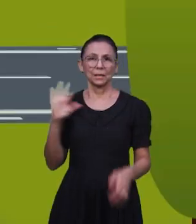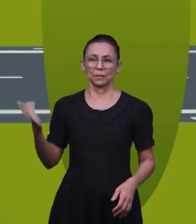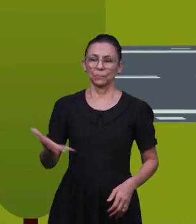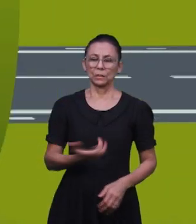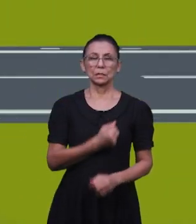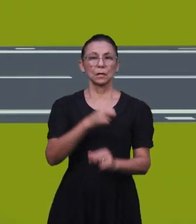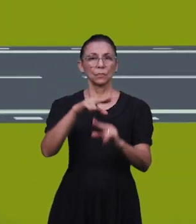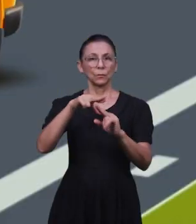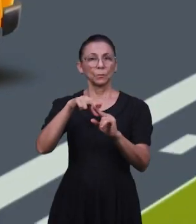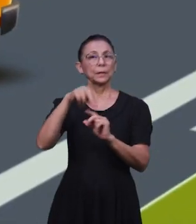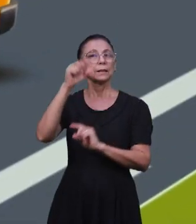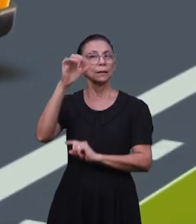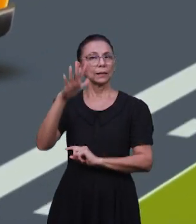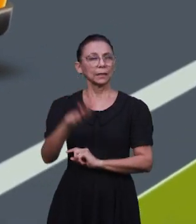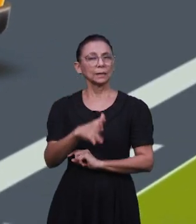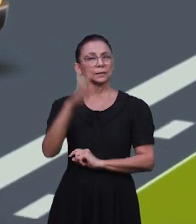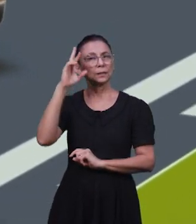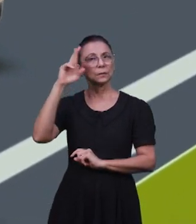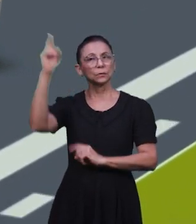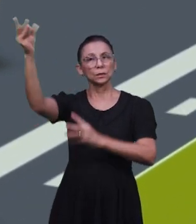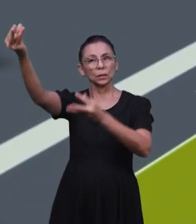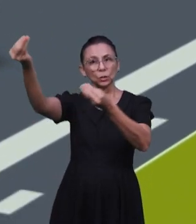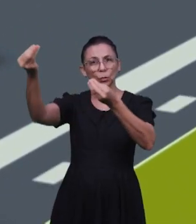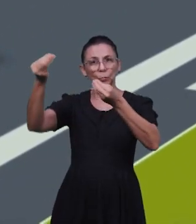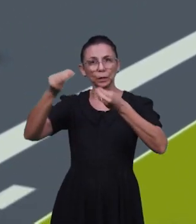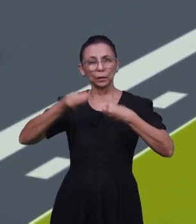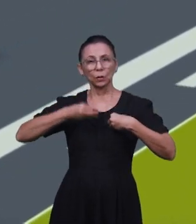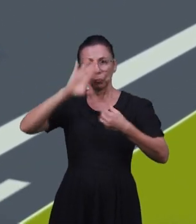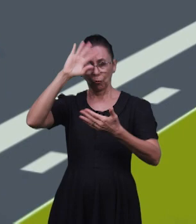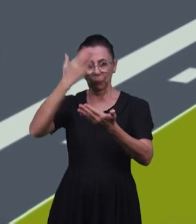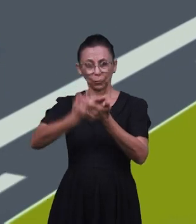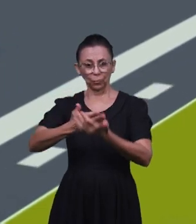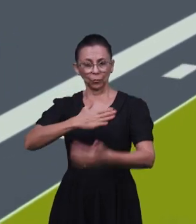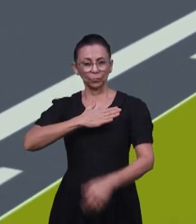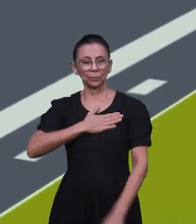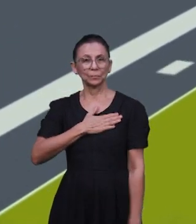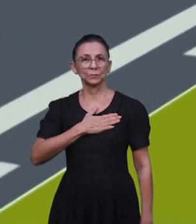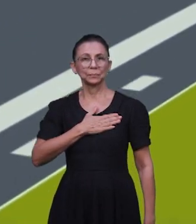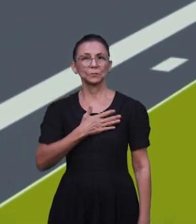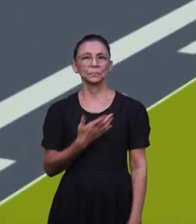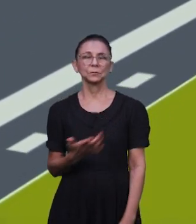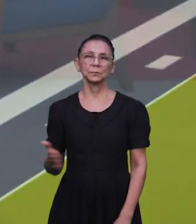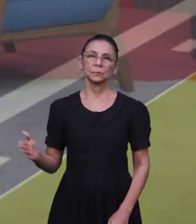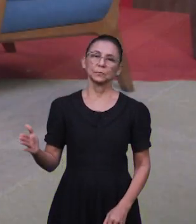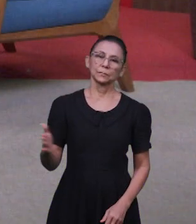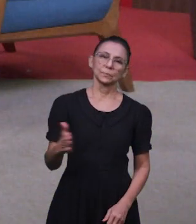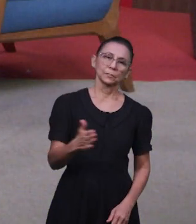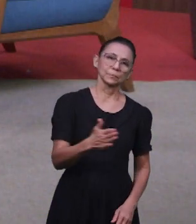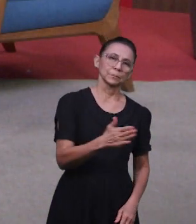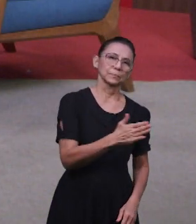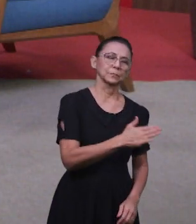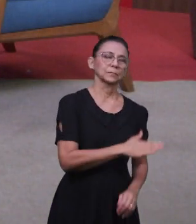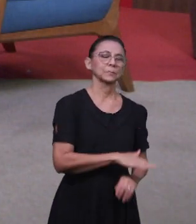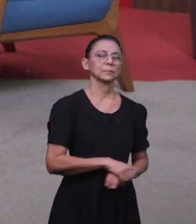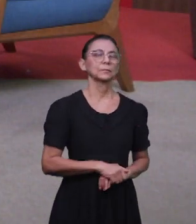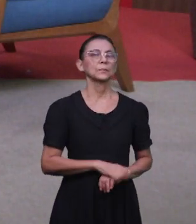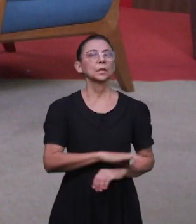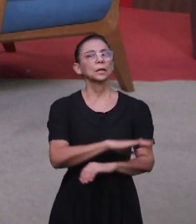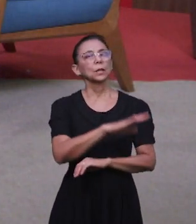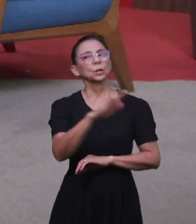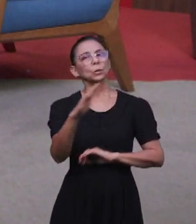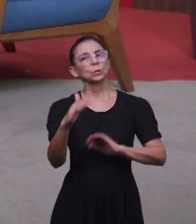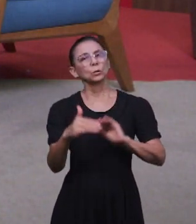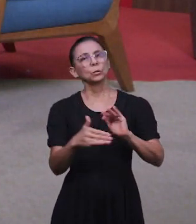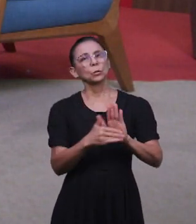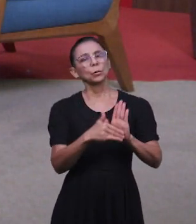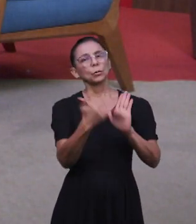depositou. Eu fui salvo pela graça que em mim depositou. Dans toutes les